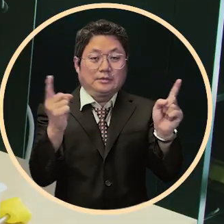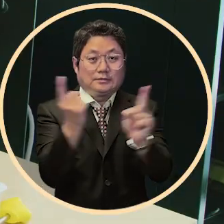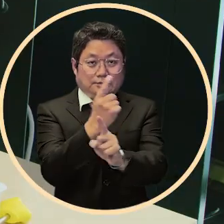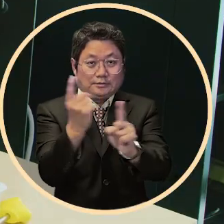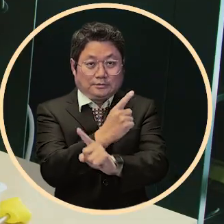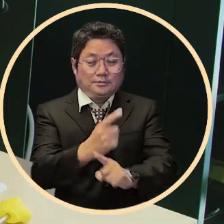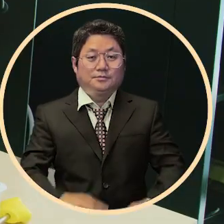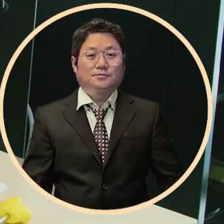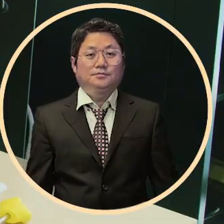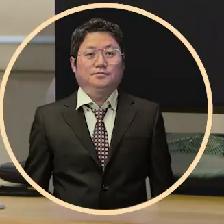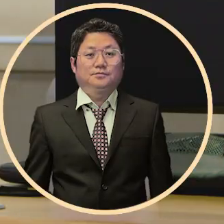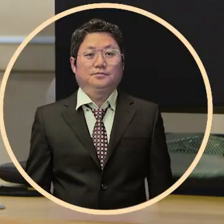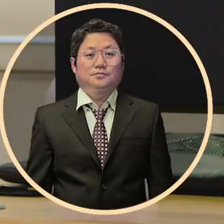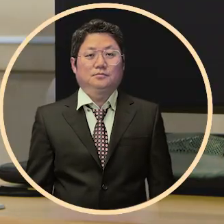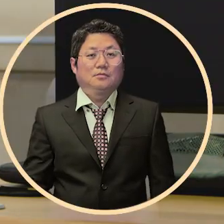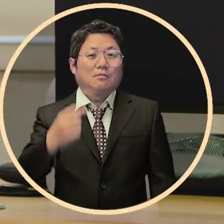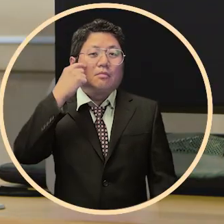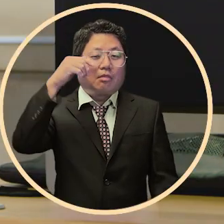운전재활 클리닉,